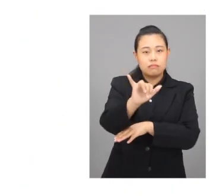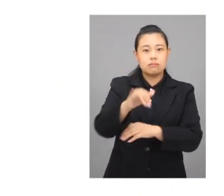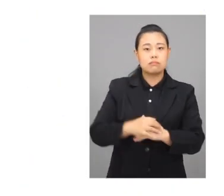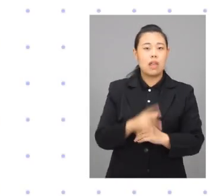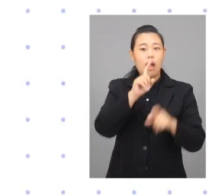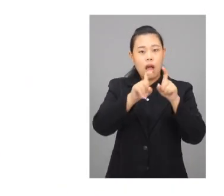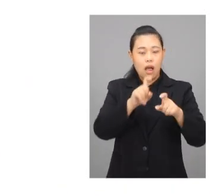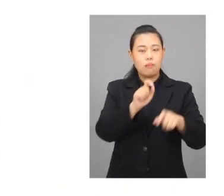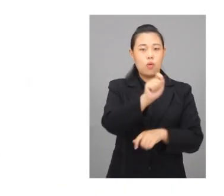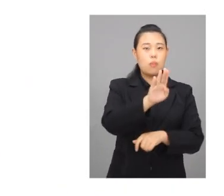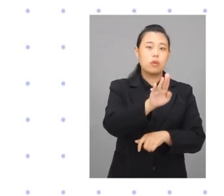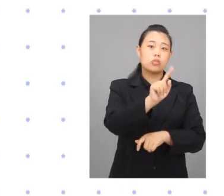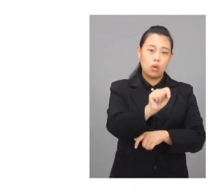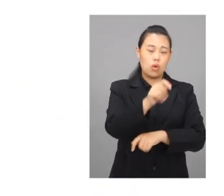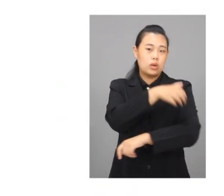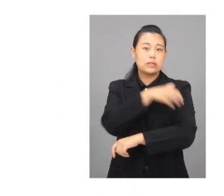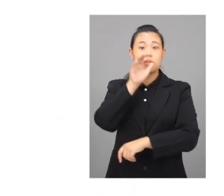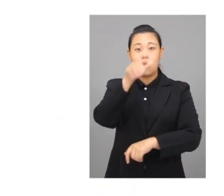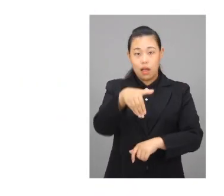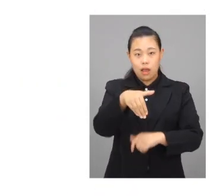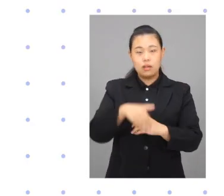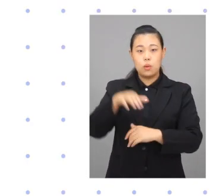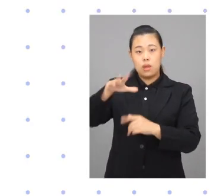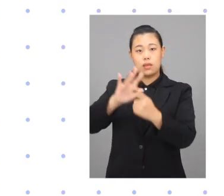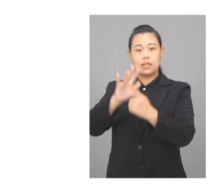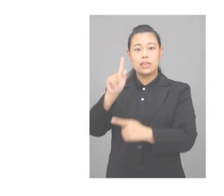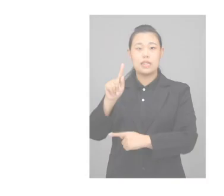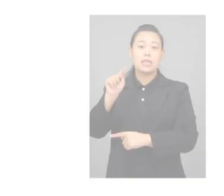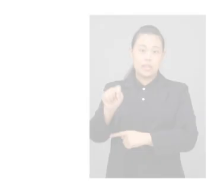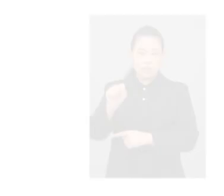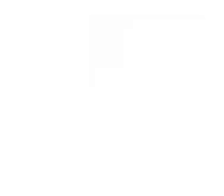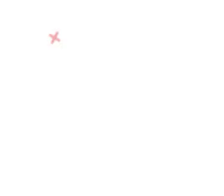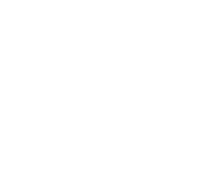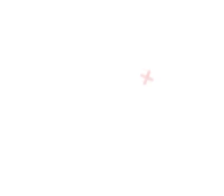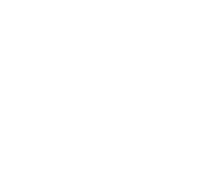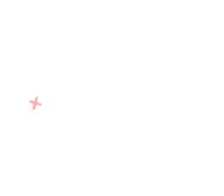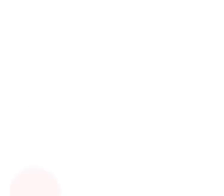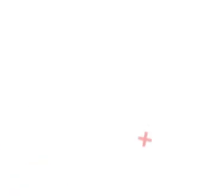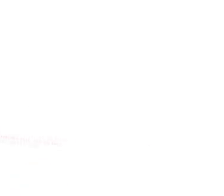อบถามที่อบต.เทศบาลหรือสำนักงานเขต